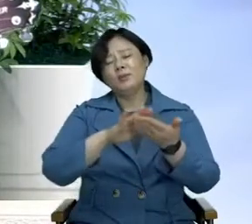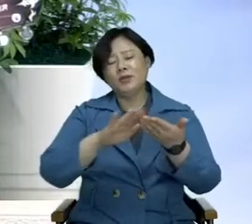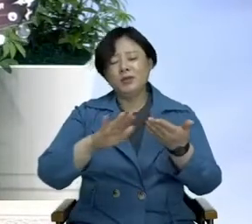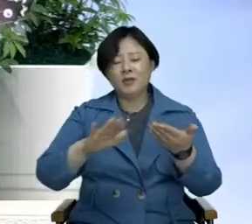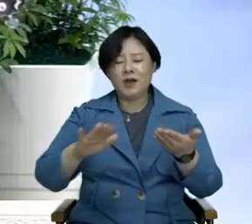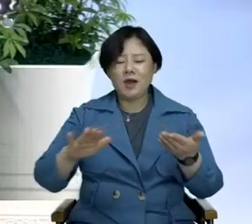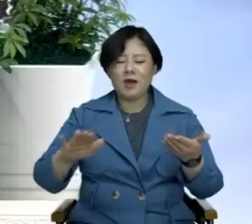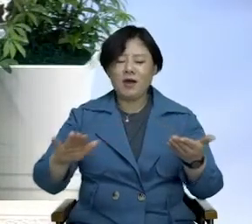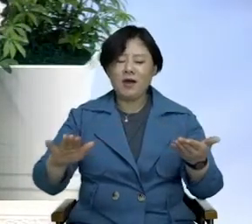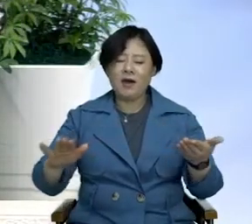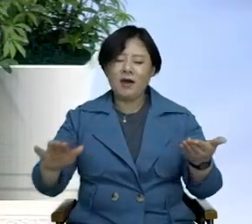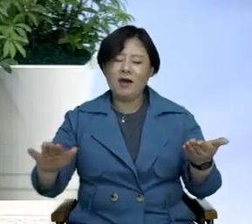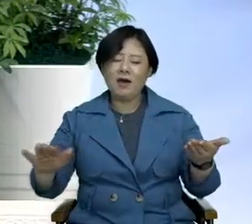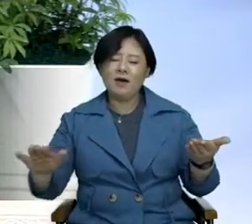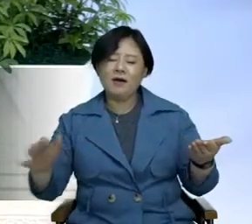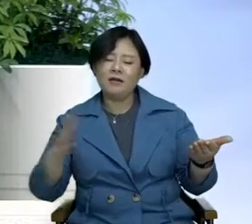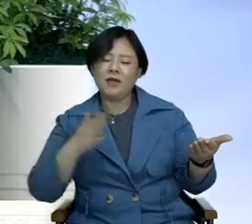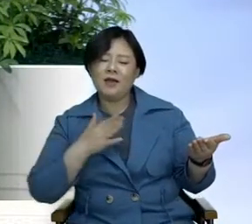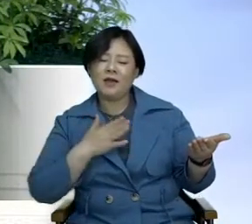선하십니다.